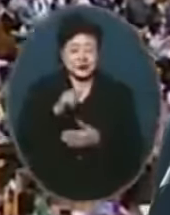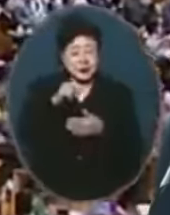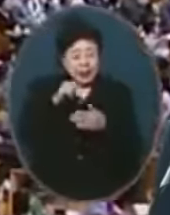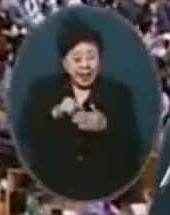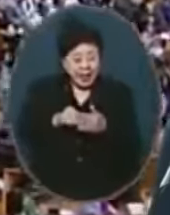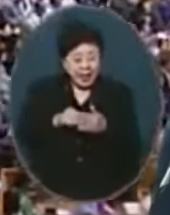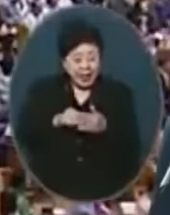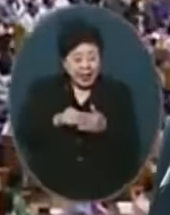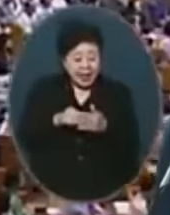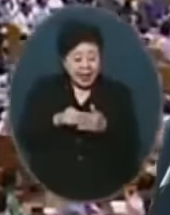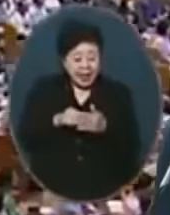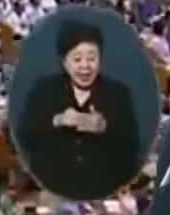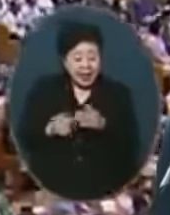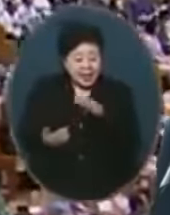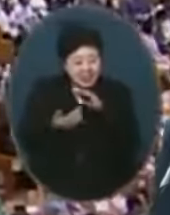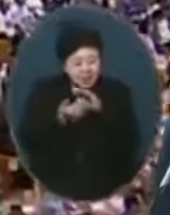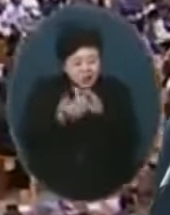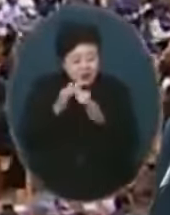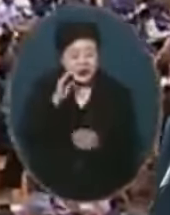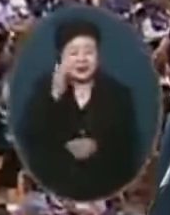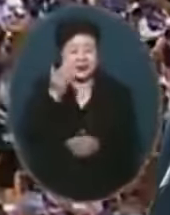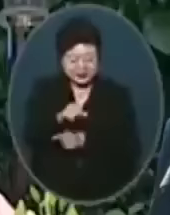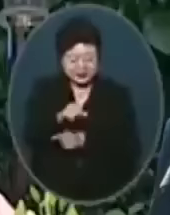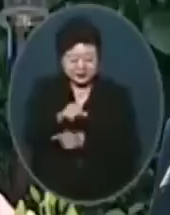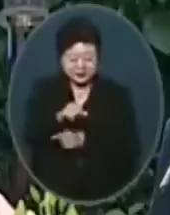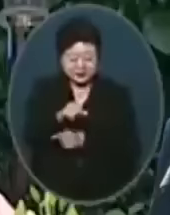속에 이루어져야 되는 것입니다.